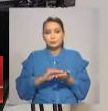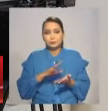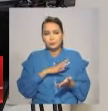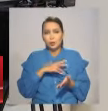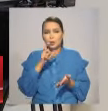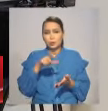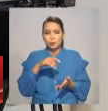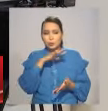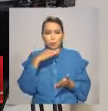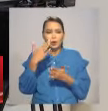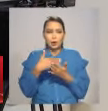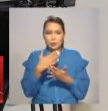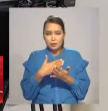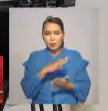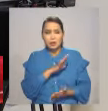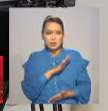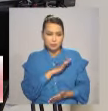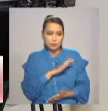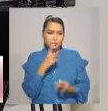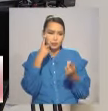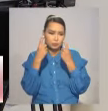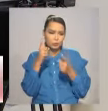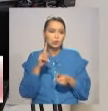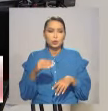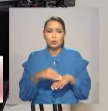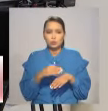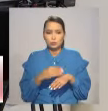много комментариев было под постом супруги его.